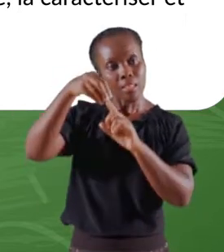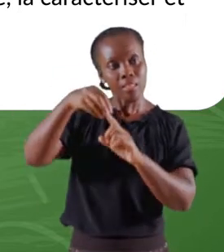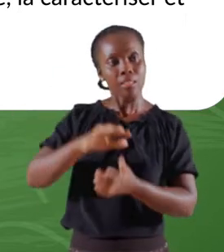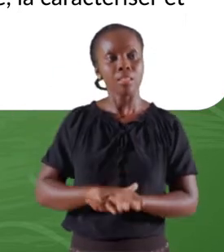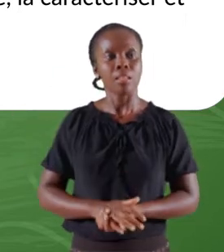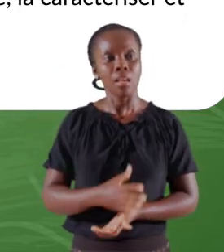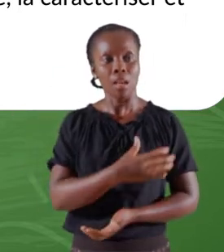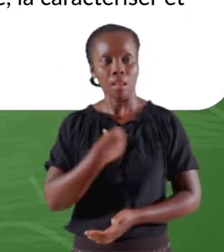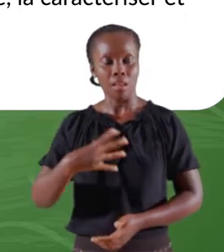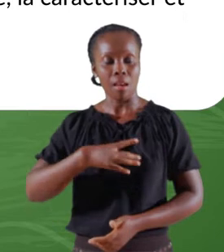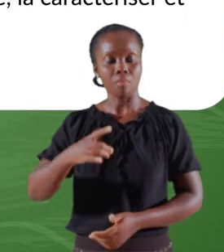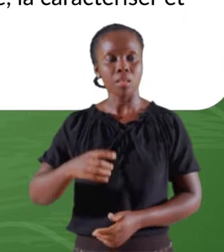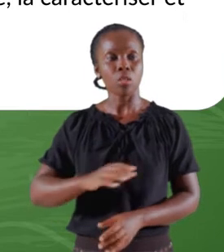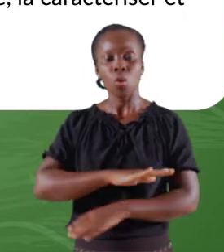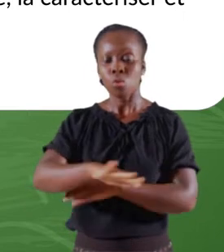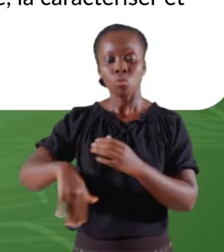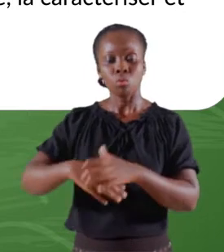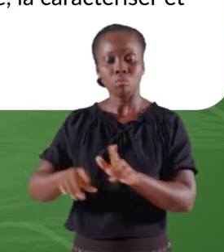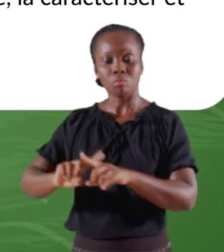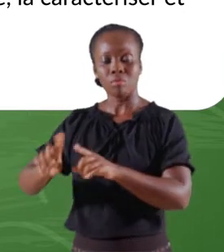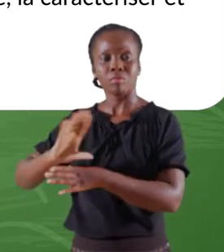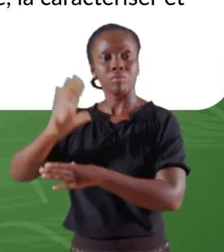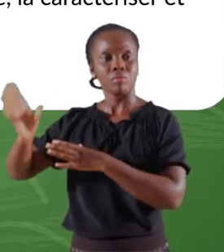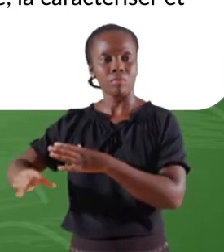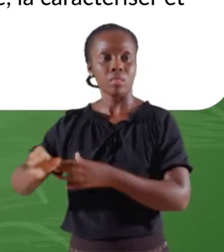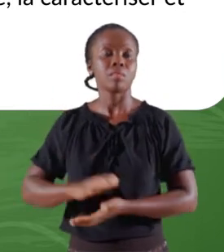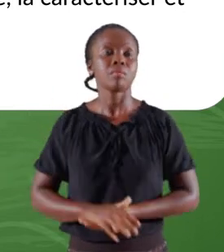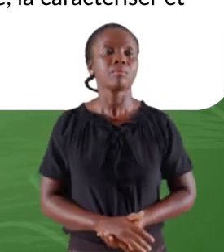et apprécier toutes ses conséquences.